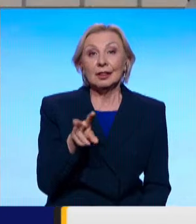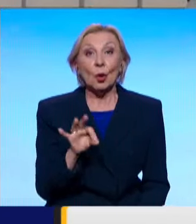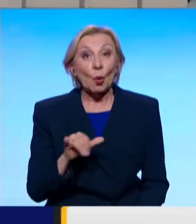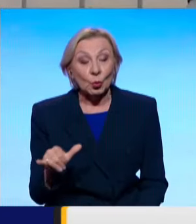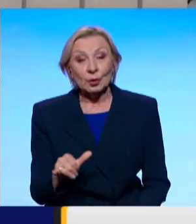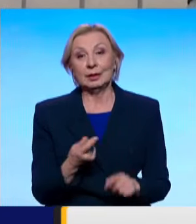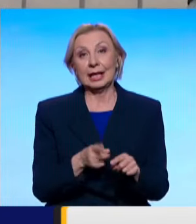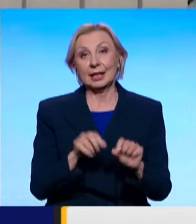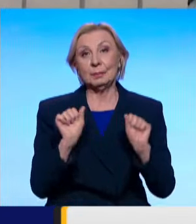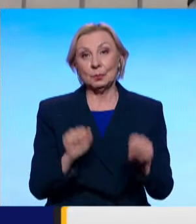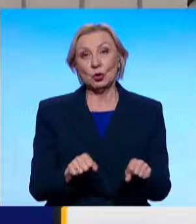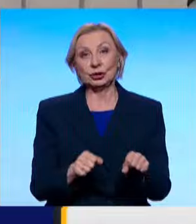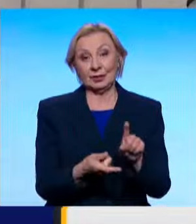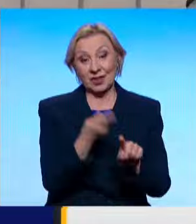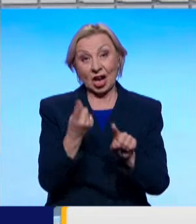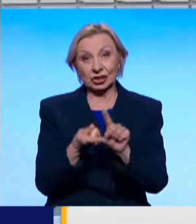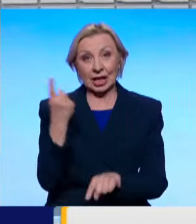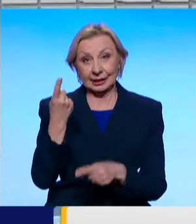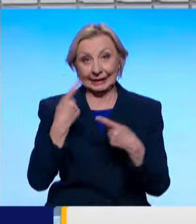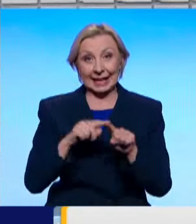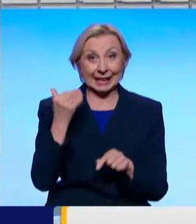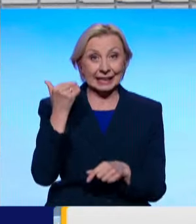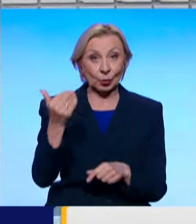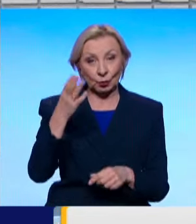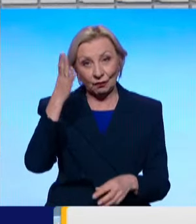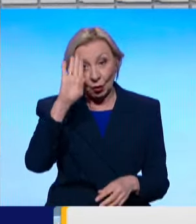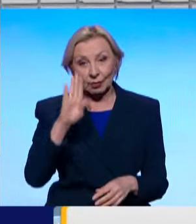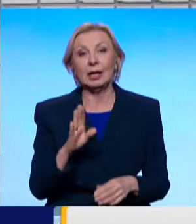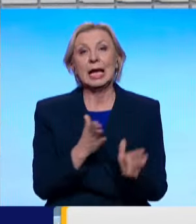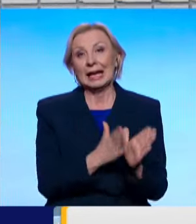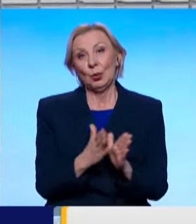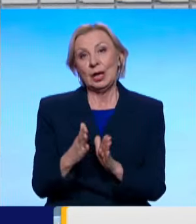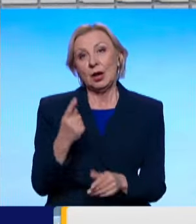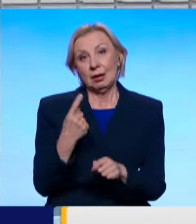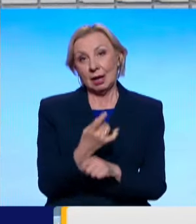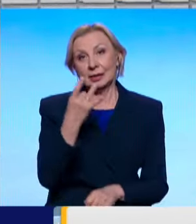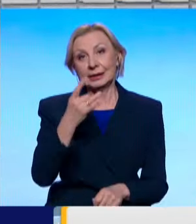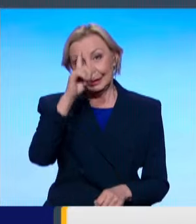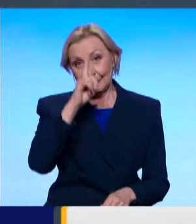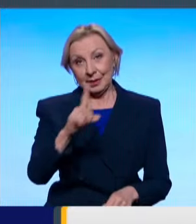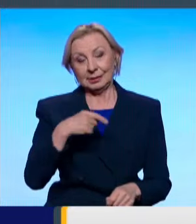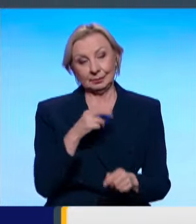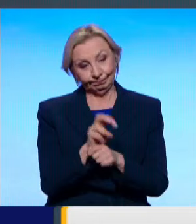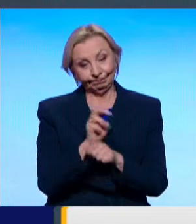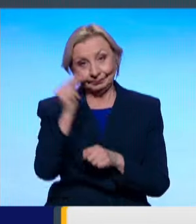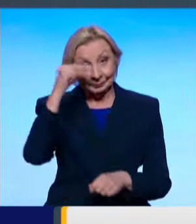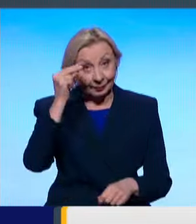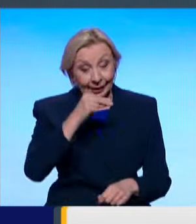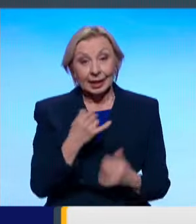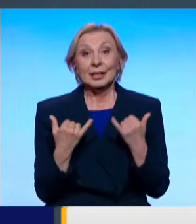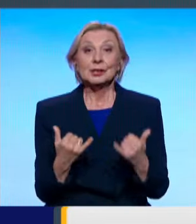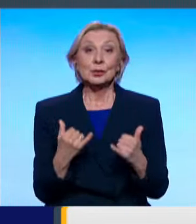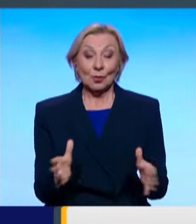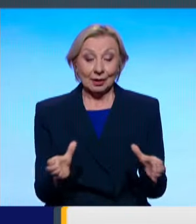можна уражати техніку ворога. Навчання відбувається регулярно, не менше якраз на місяць. Сьогодні до